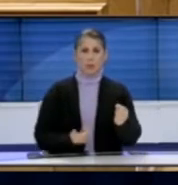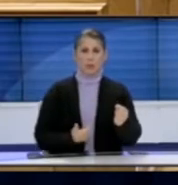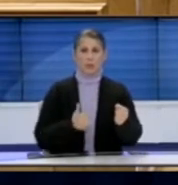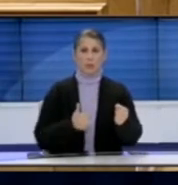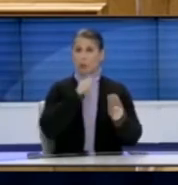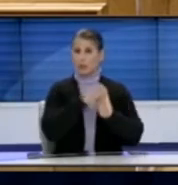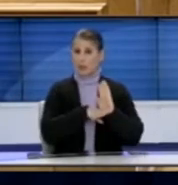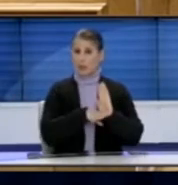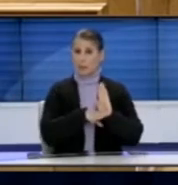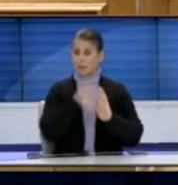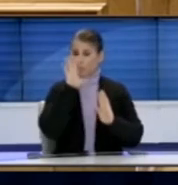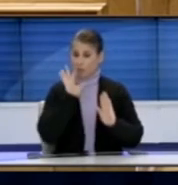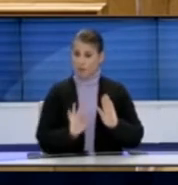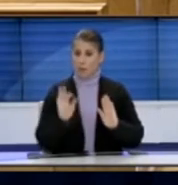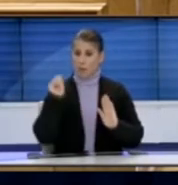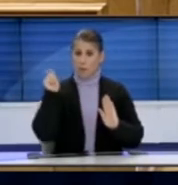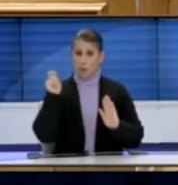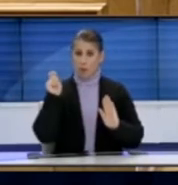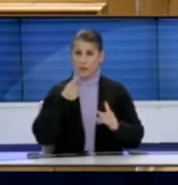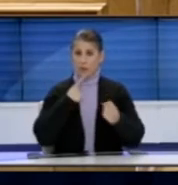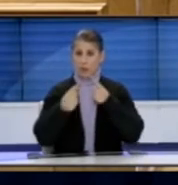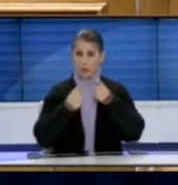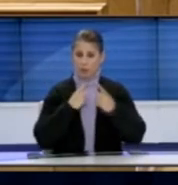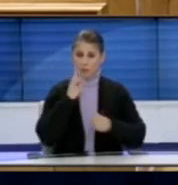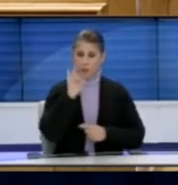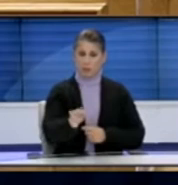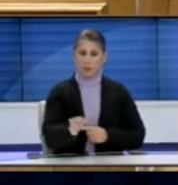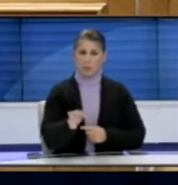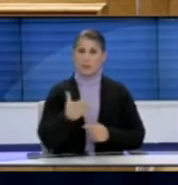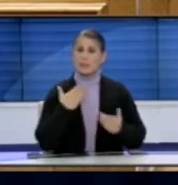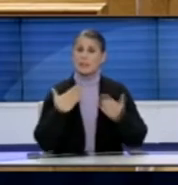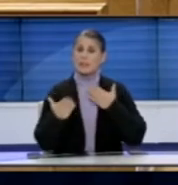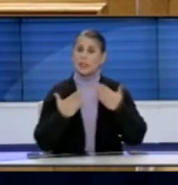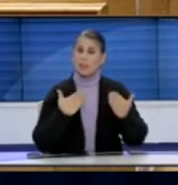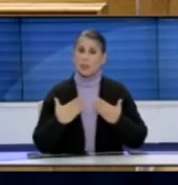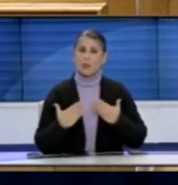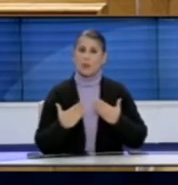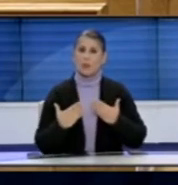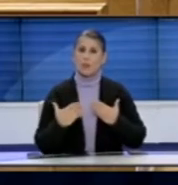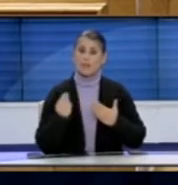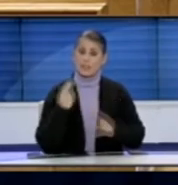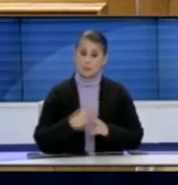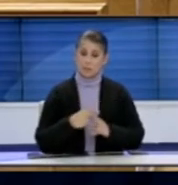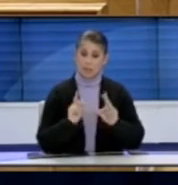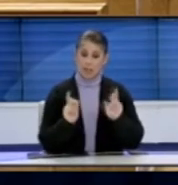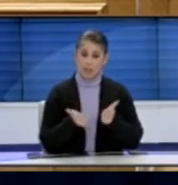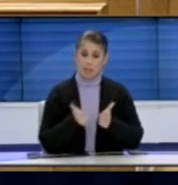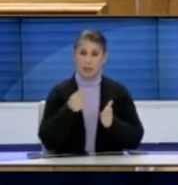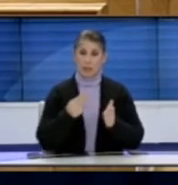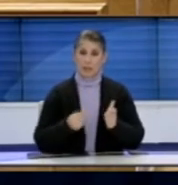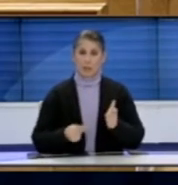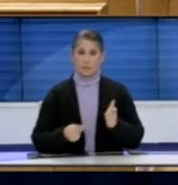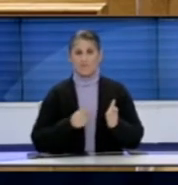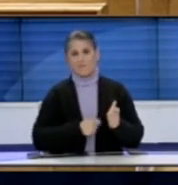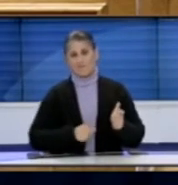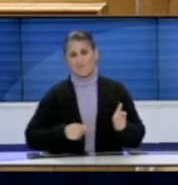Σύνταγμά μας για ειλικρινή πολιτικό διάλογο που θα οδηγήσει στη συνεννόηση στα αμείζωνα εθνικά μας θέματα. Δυστυχώς